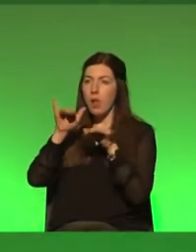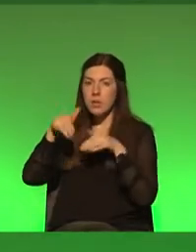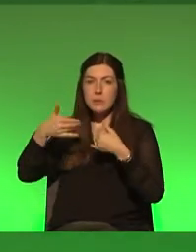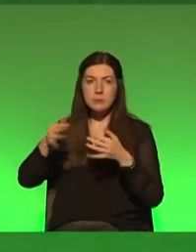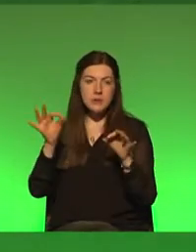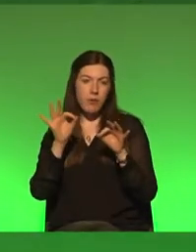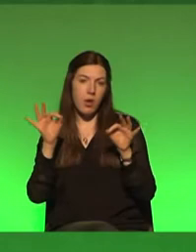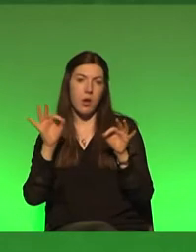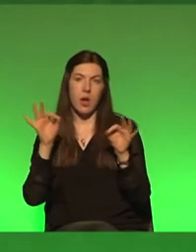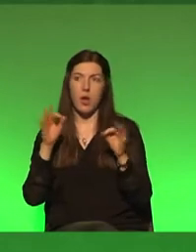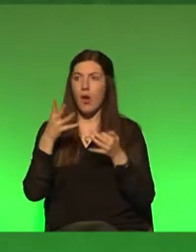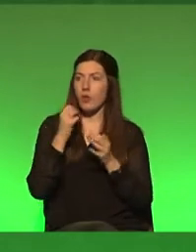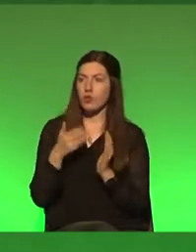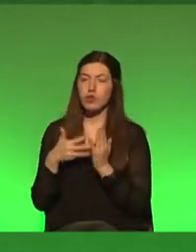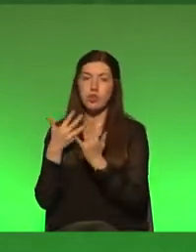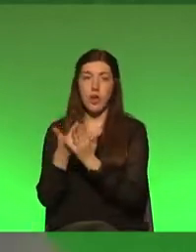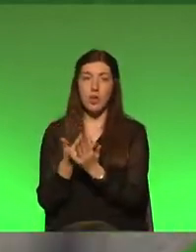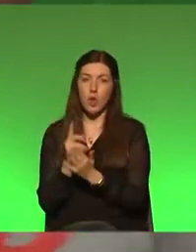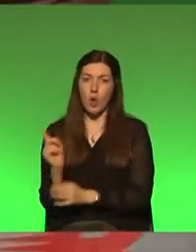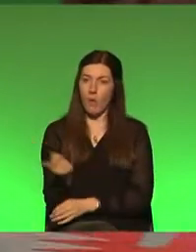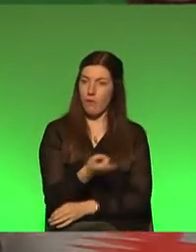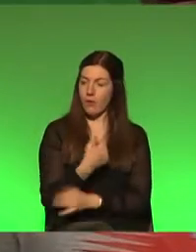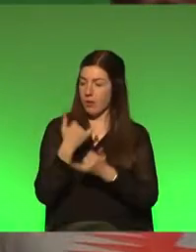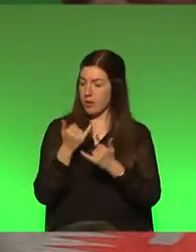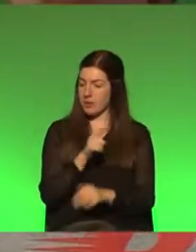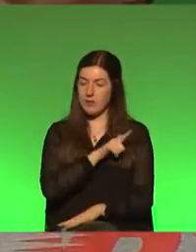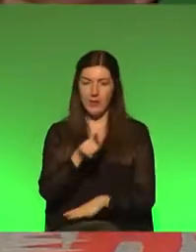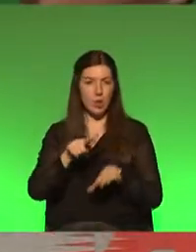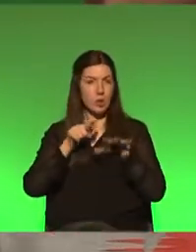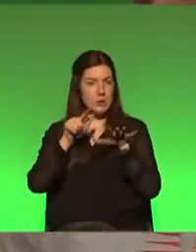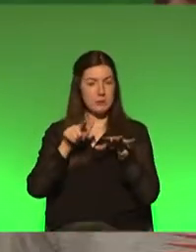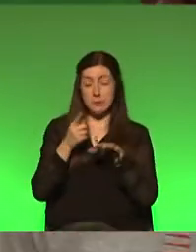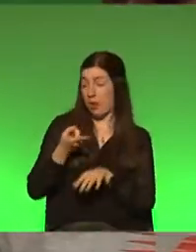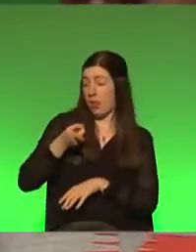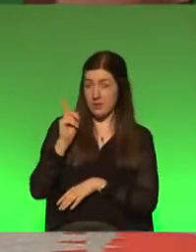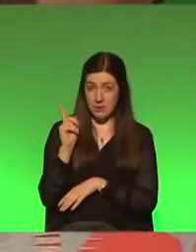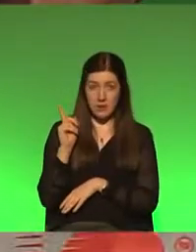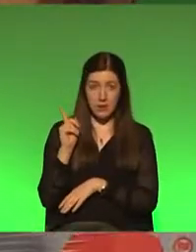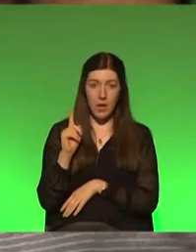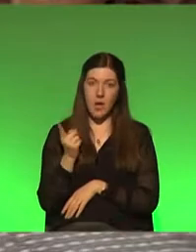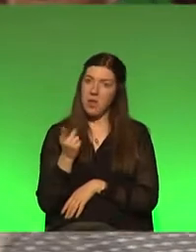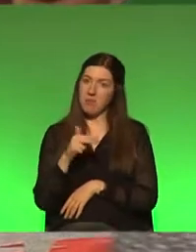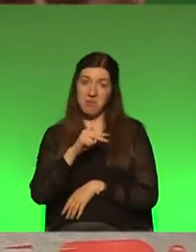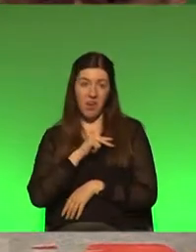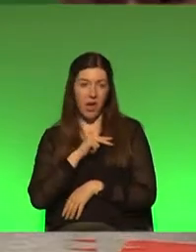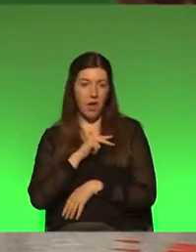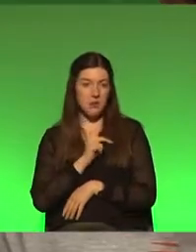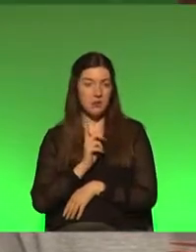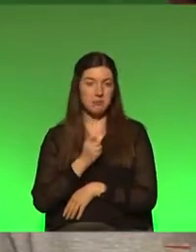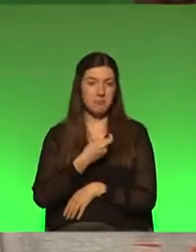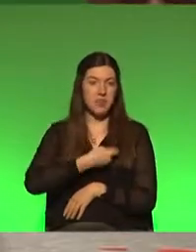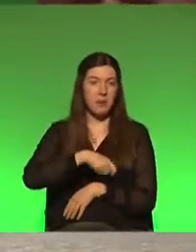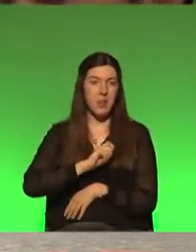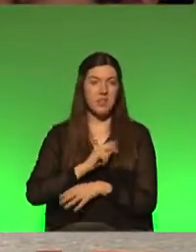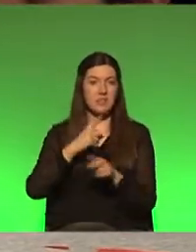ja darstellen zu versuchen, ist es so, dass wir im Jahr 2017, im letzten Jahr, die niedrigste